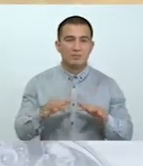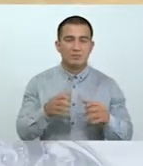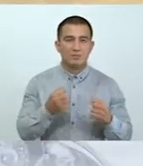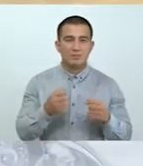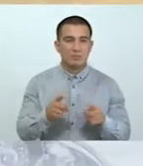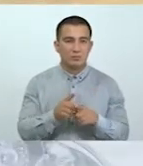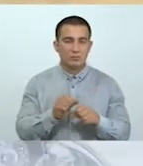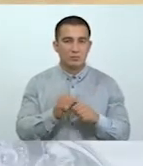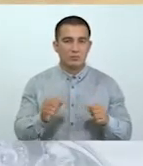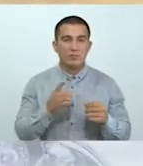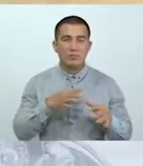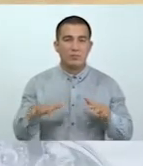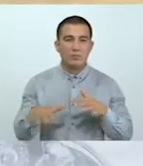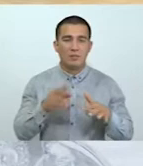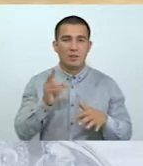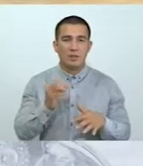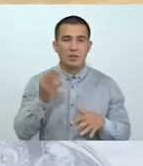bo'lib ketish kerak emas.